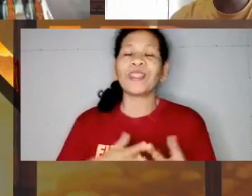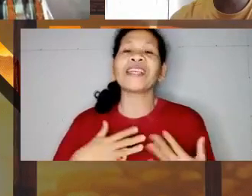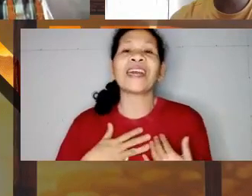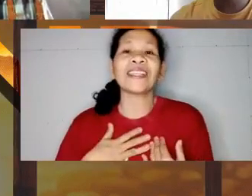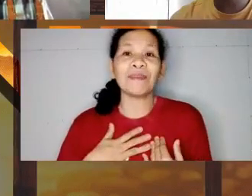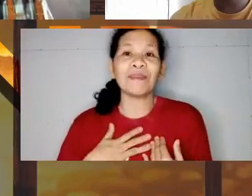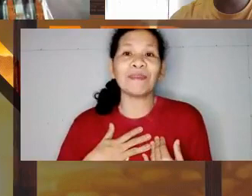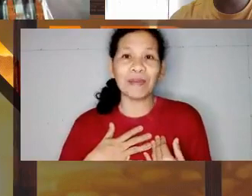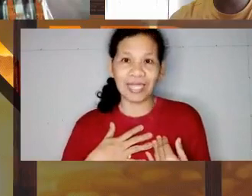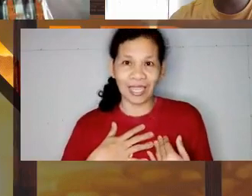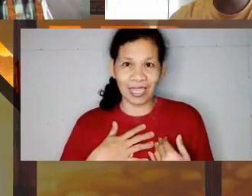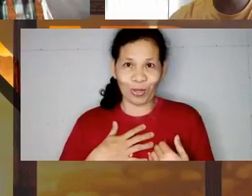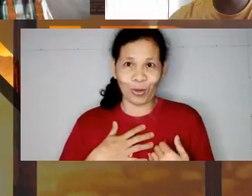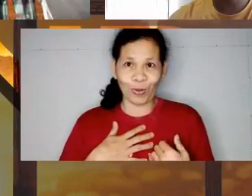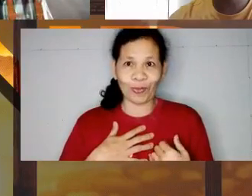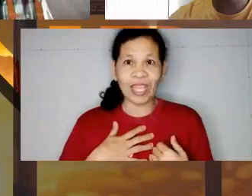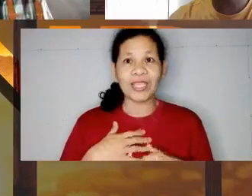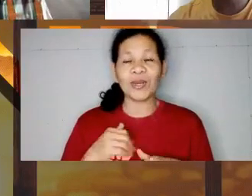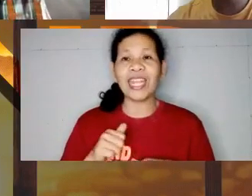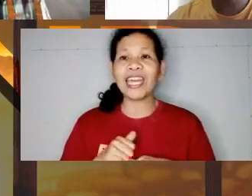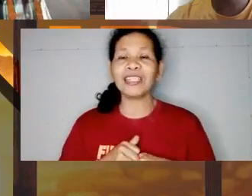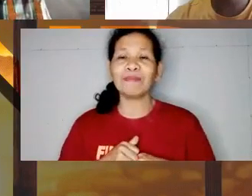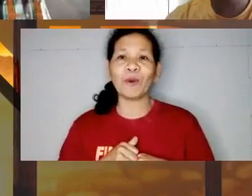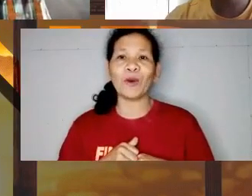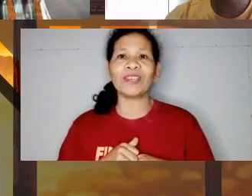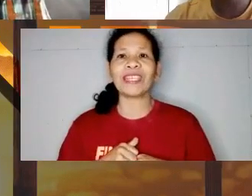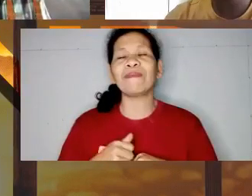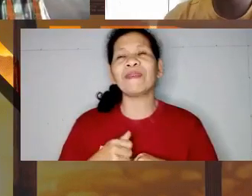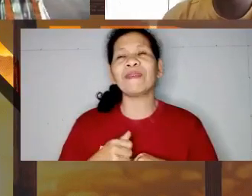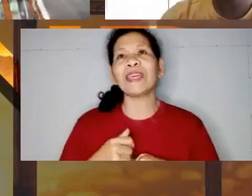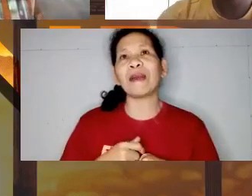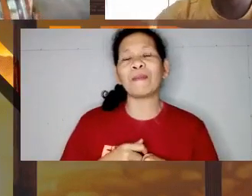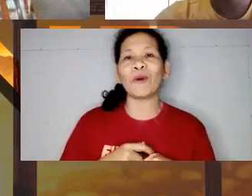po, nasa atin ba si Kristo? So kailangan po,